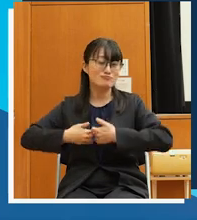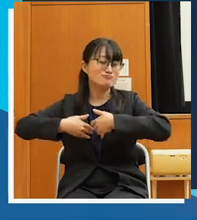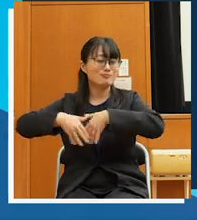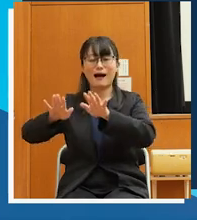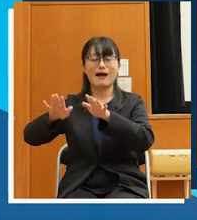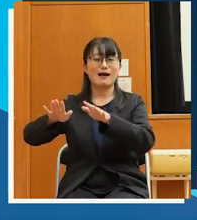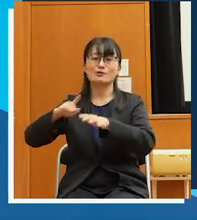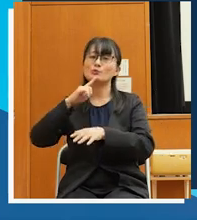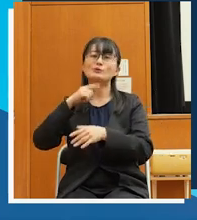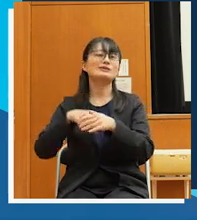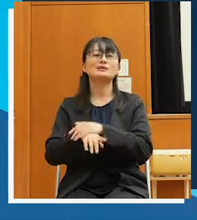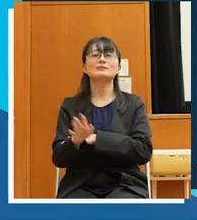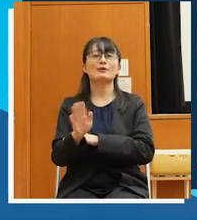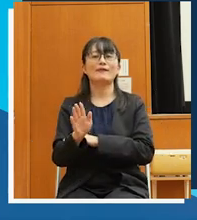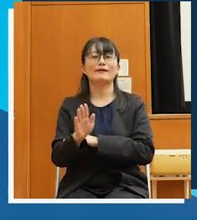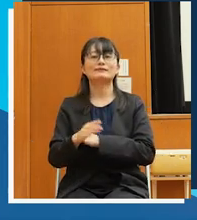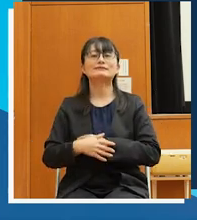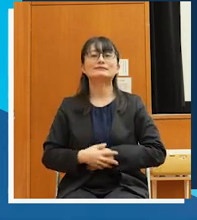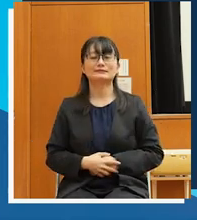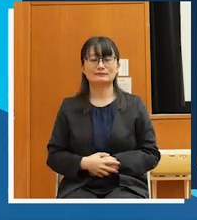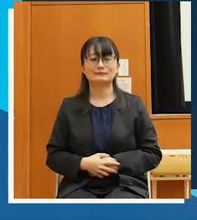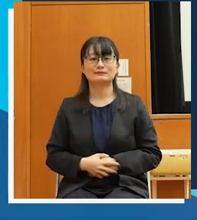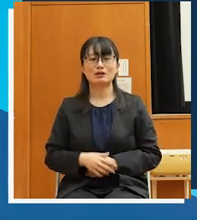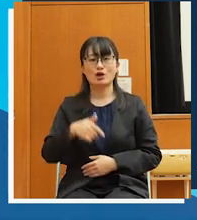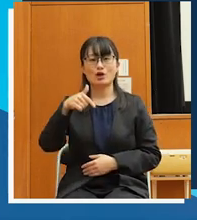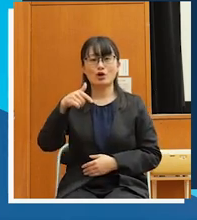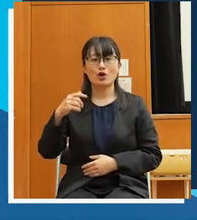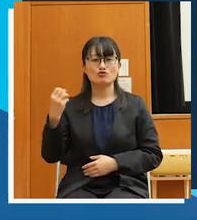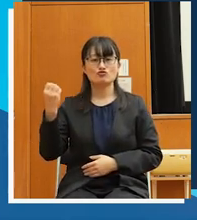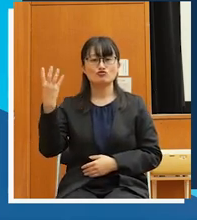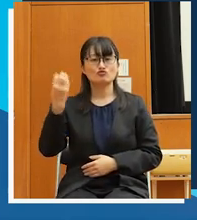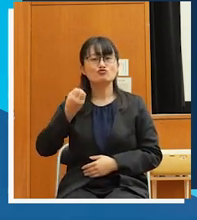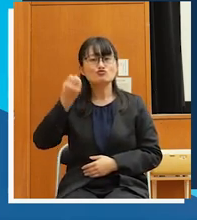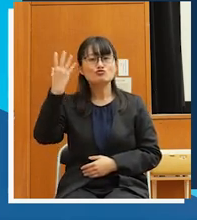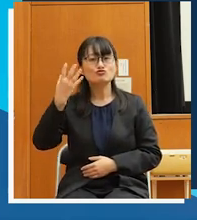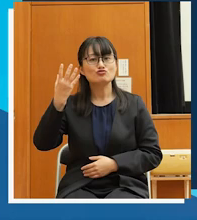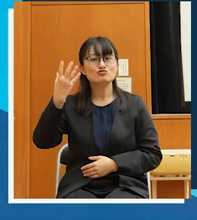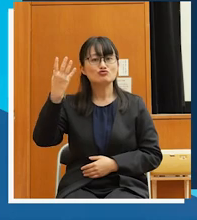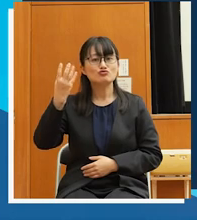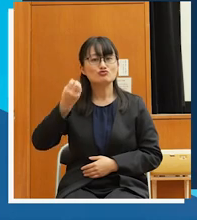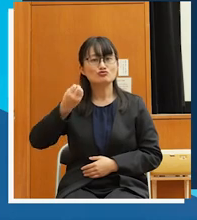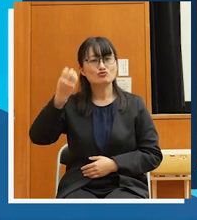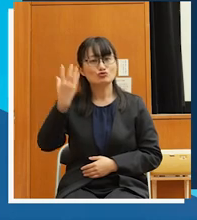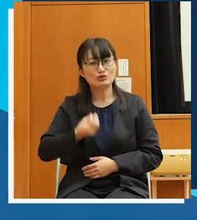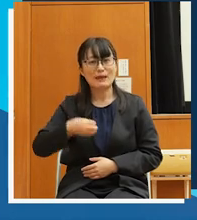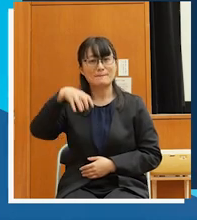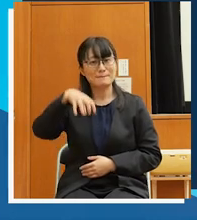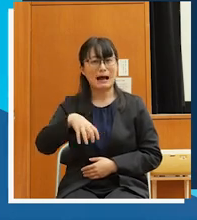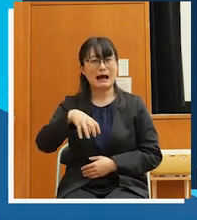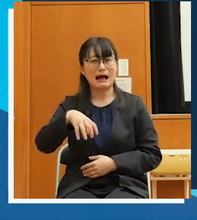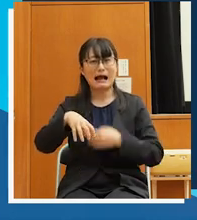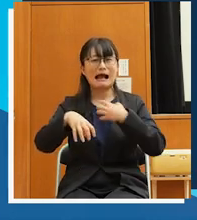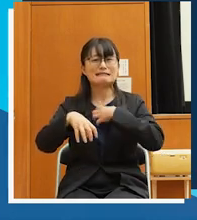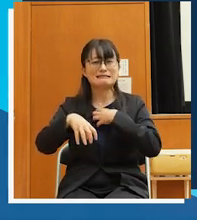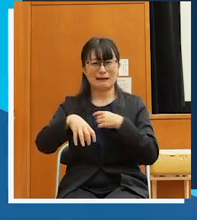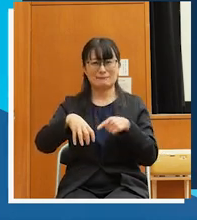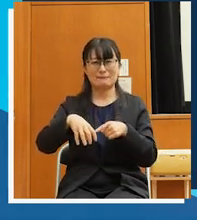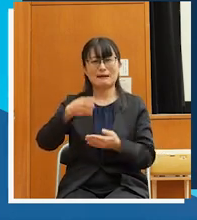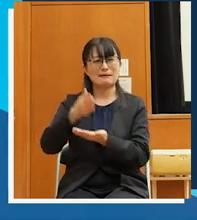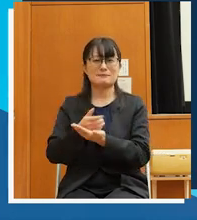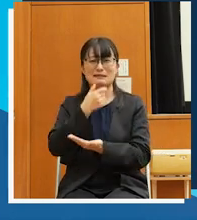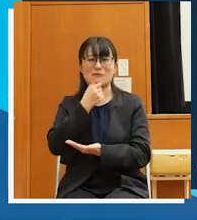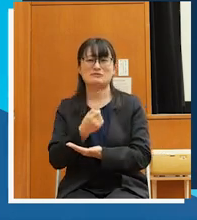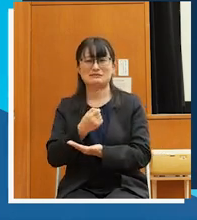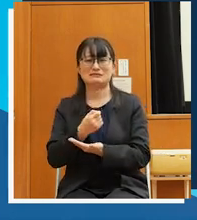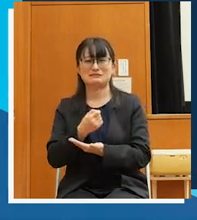ねあの不天満が非常に危険だからそこはもうやめてくれとでその代りの基地が欲しいっ